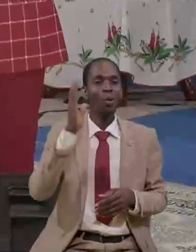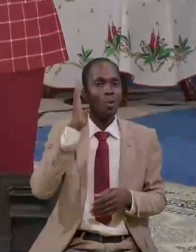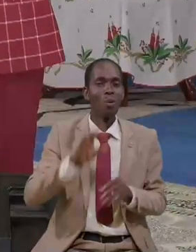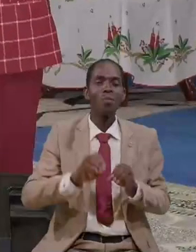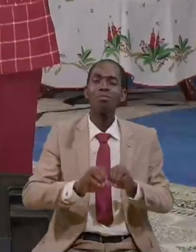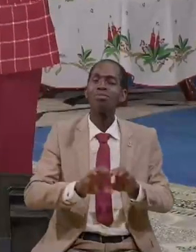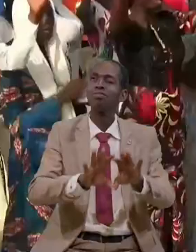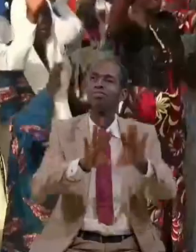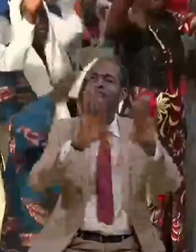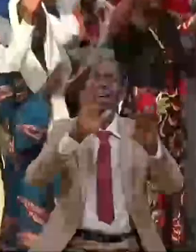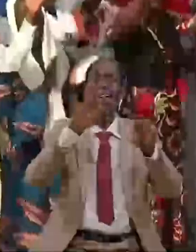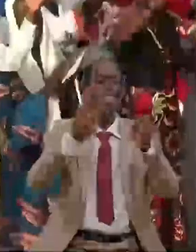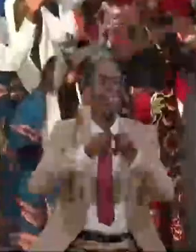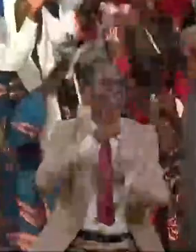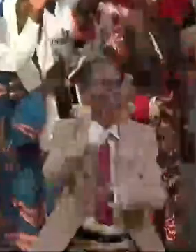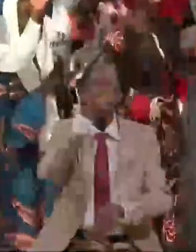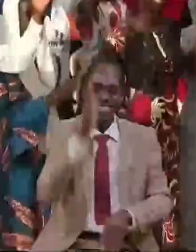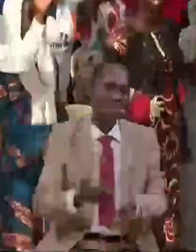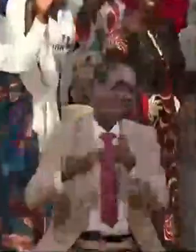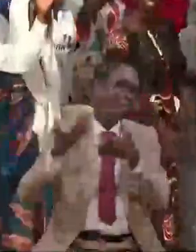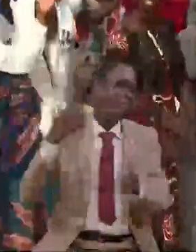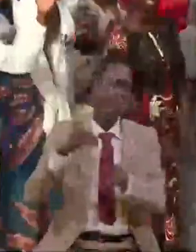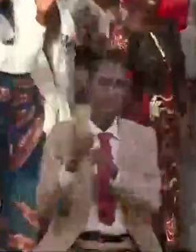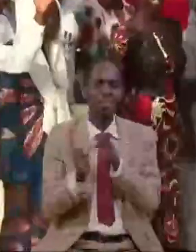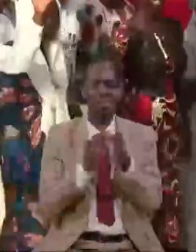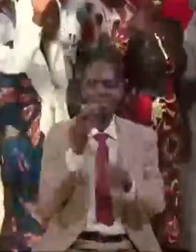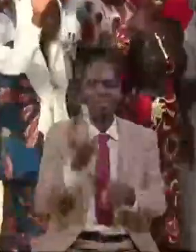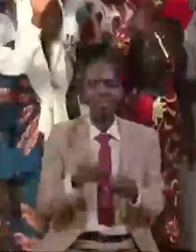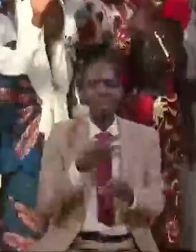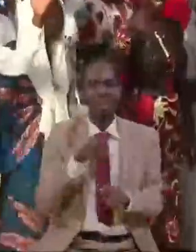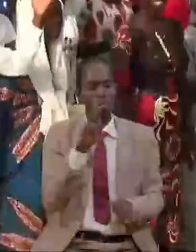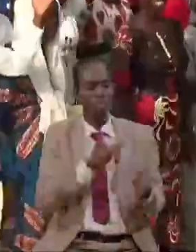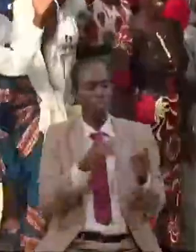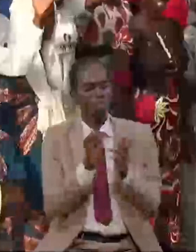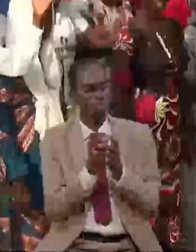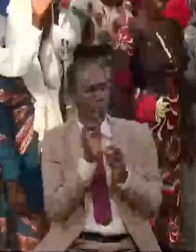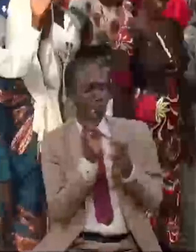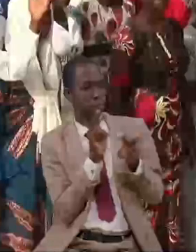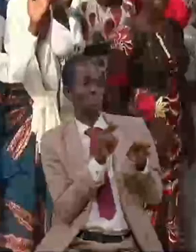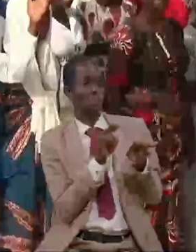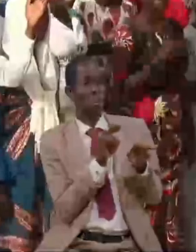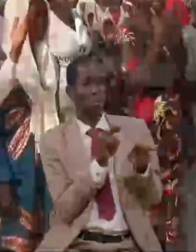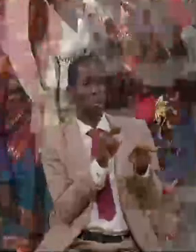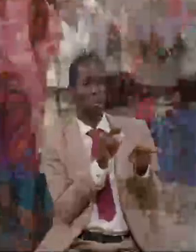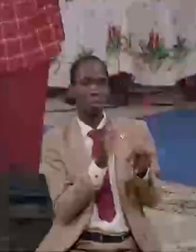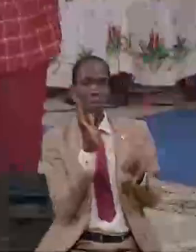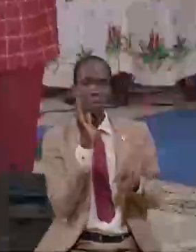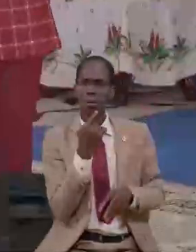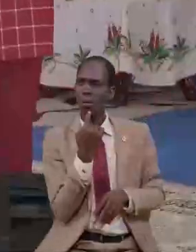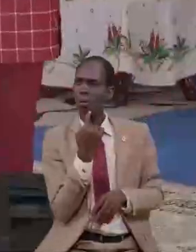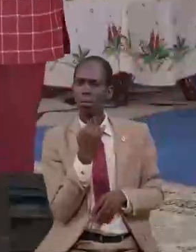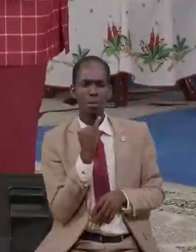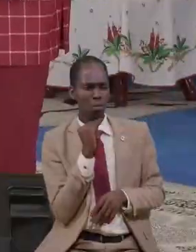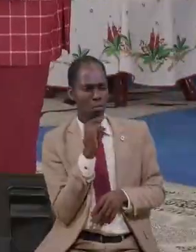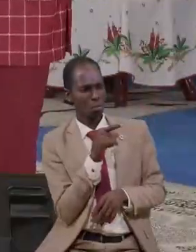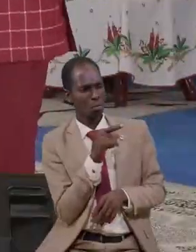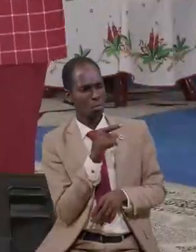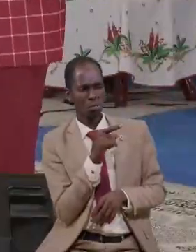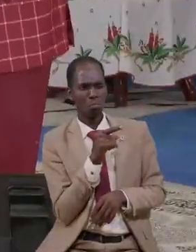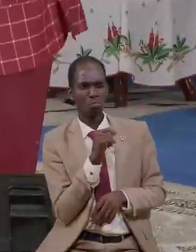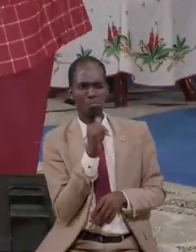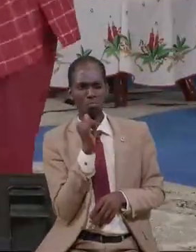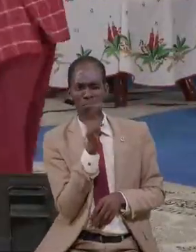briller comme jamais par le passé. Et ceux qui te verront, ils vont dire, c'est lui. Non, ça